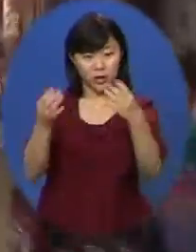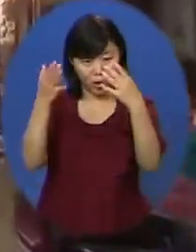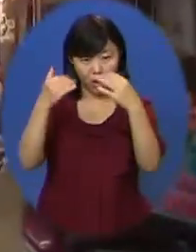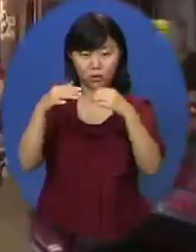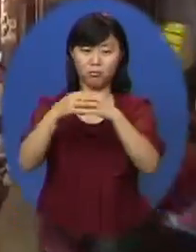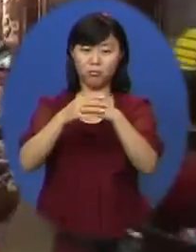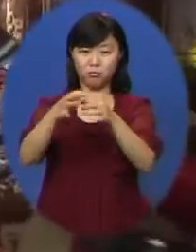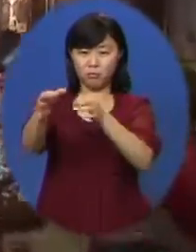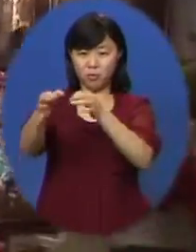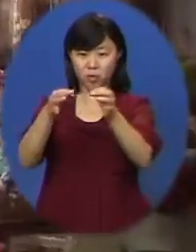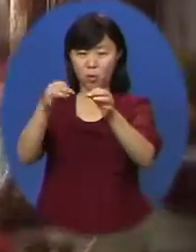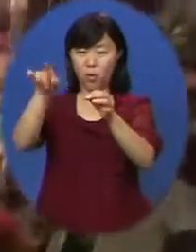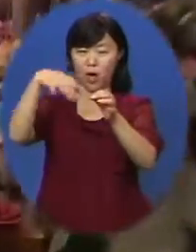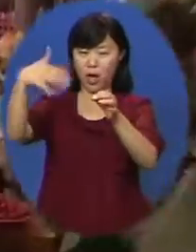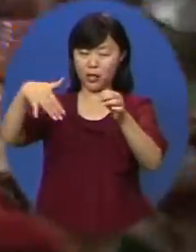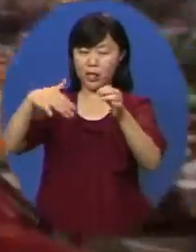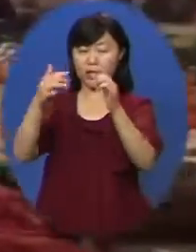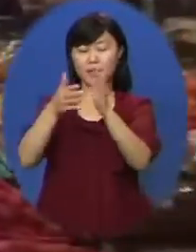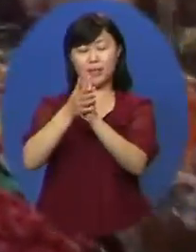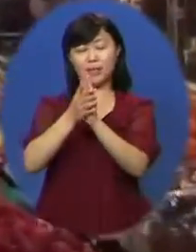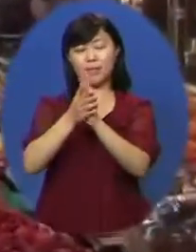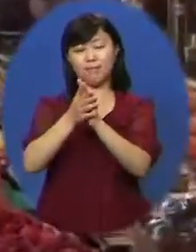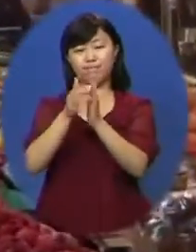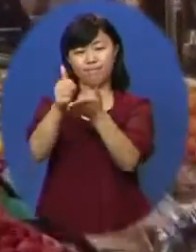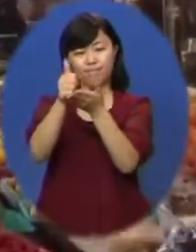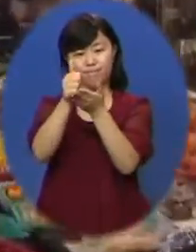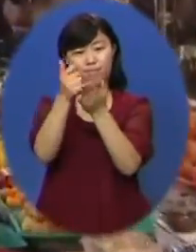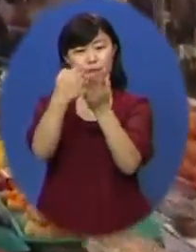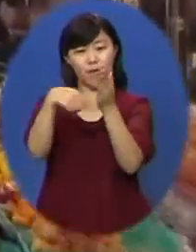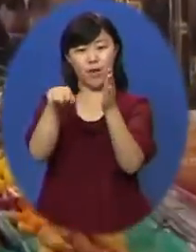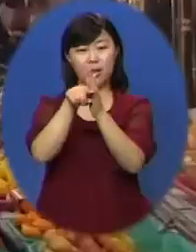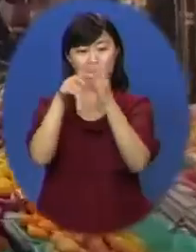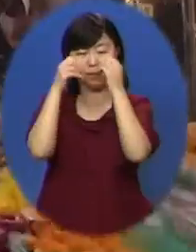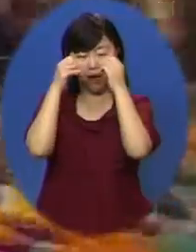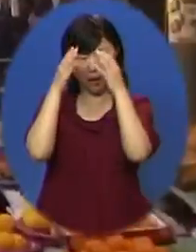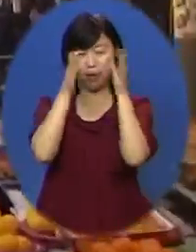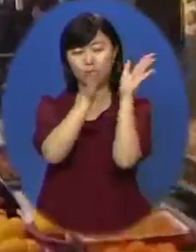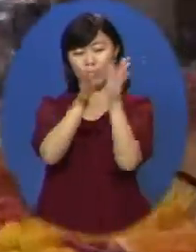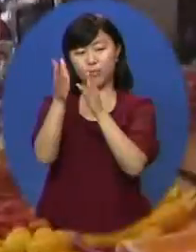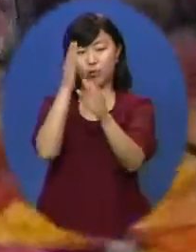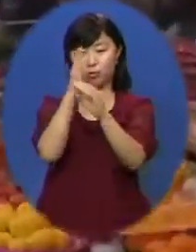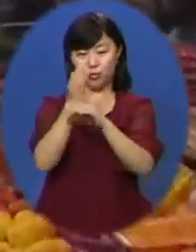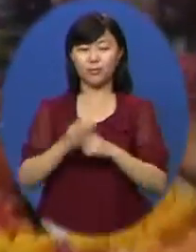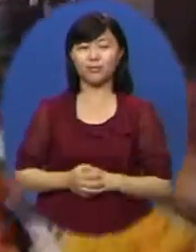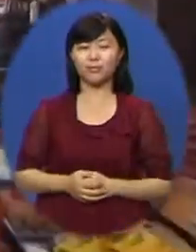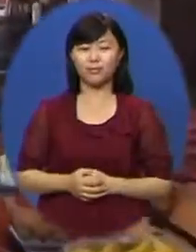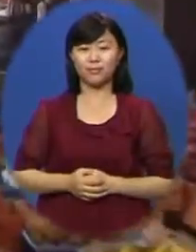상가들은 아직 오지 않은 시민들을 위해 새로이 단장 중이었다.